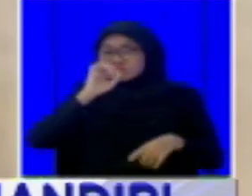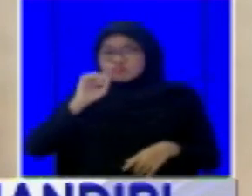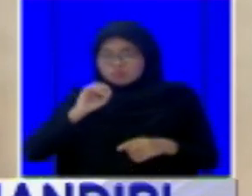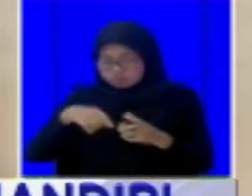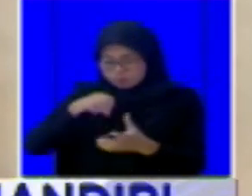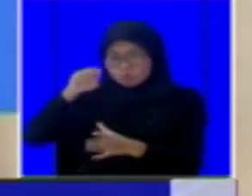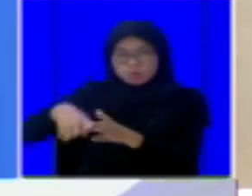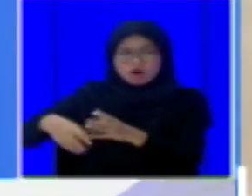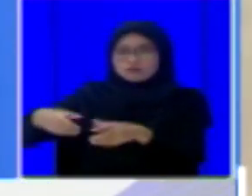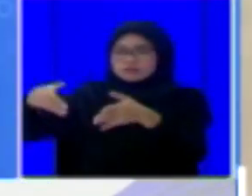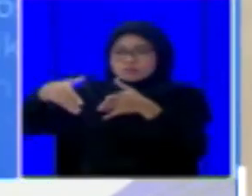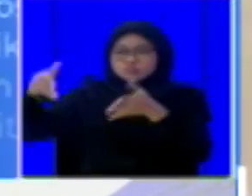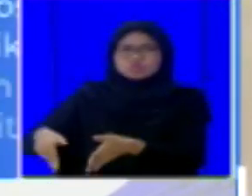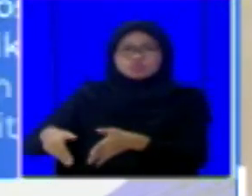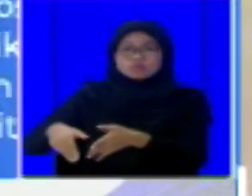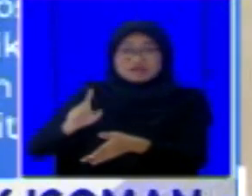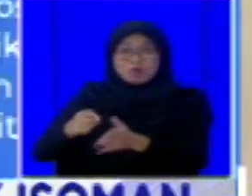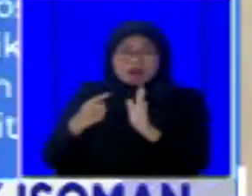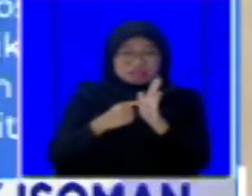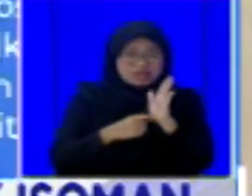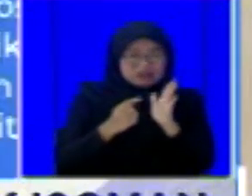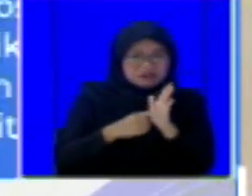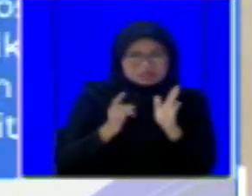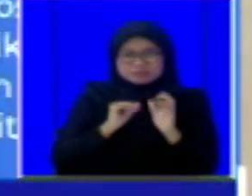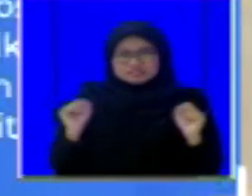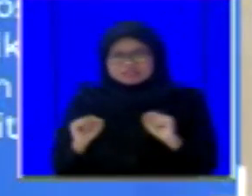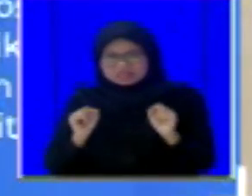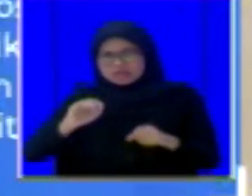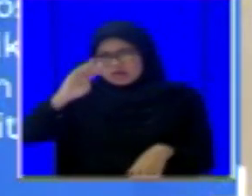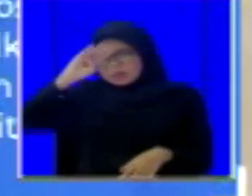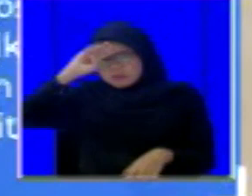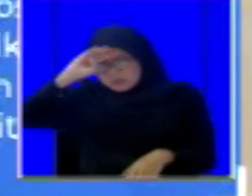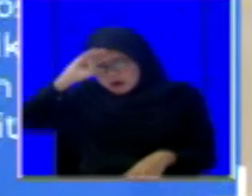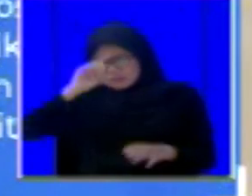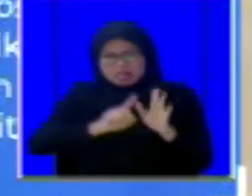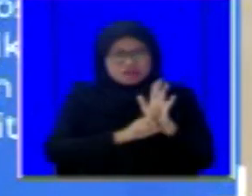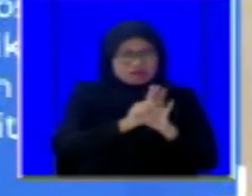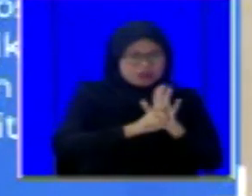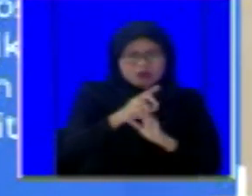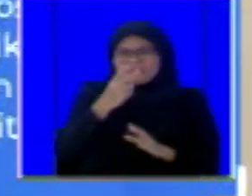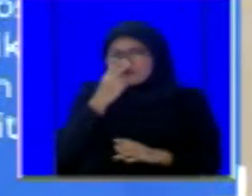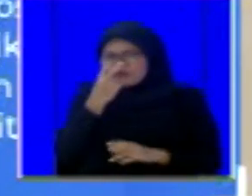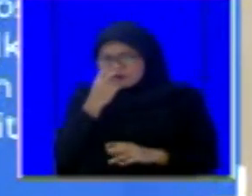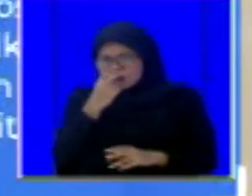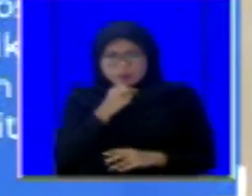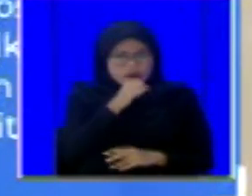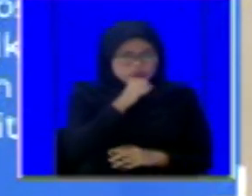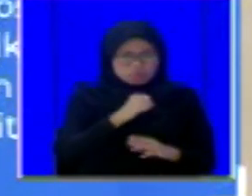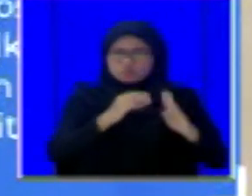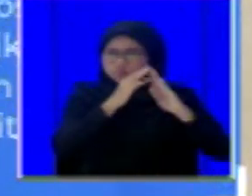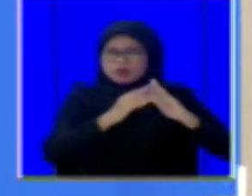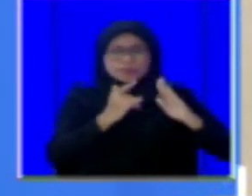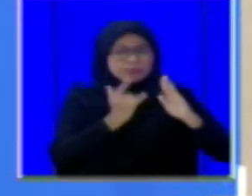gejala demam, flu, dan batuk, maka tetap di rumah untuk mencegah penularan masyarakat. Manfaatkan fasilitas